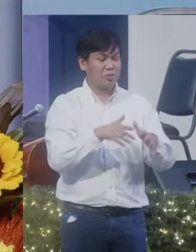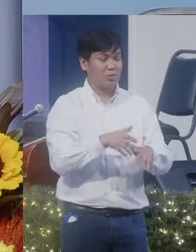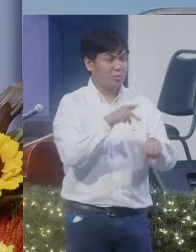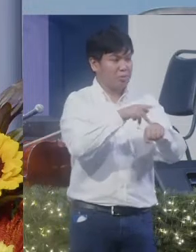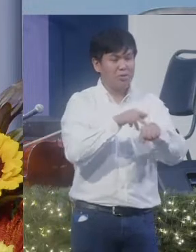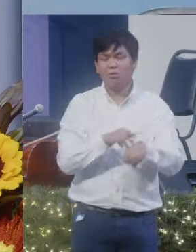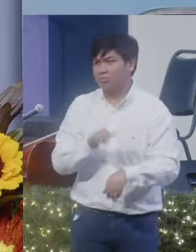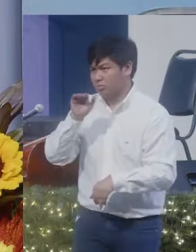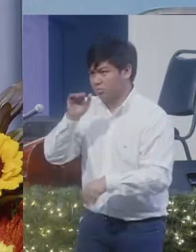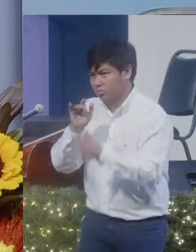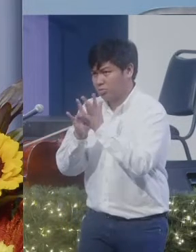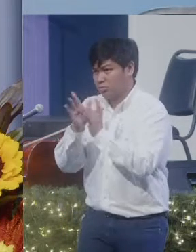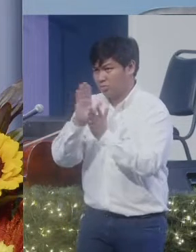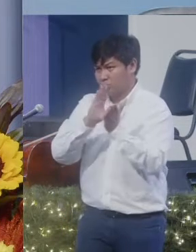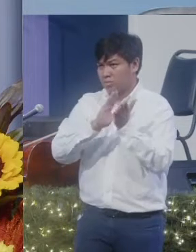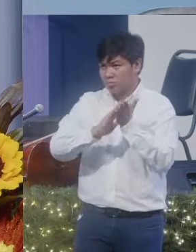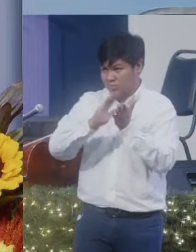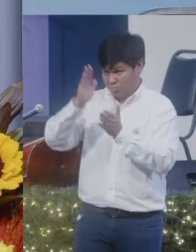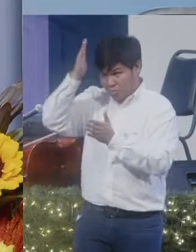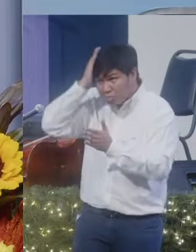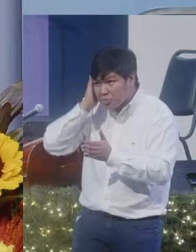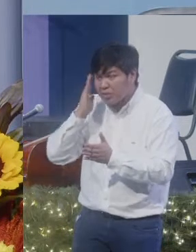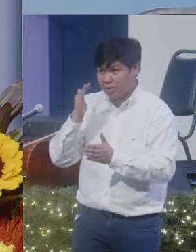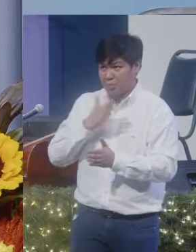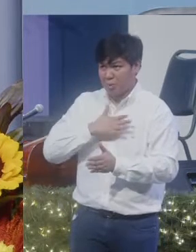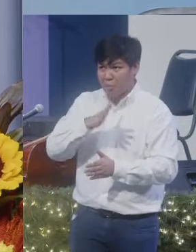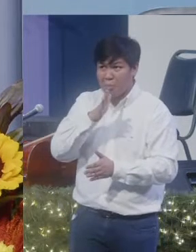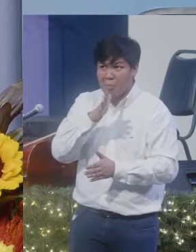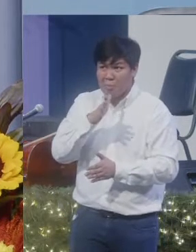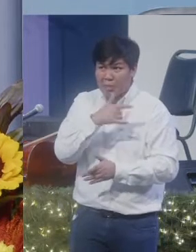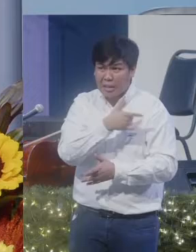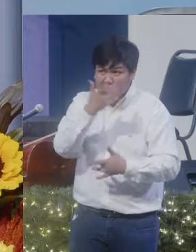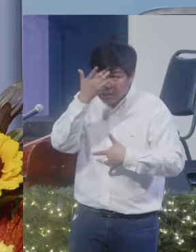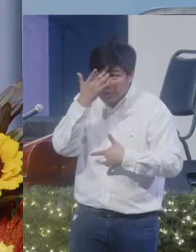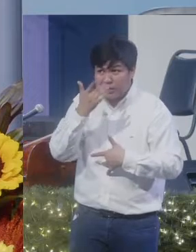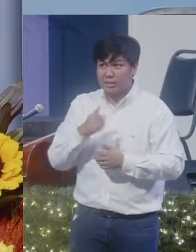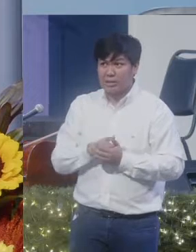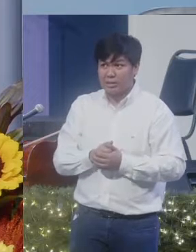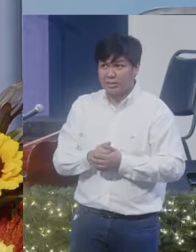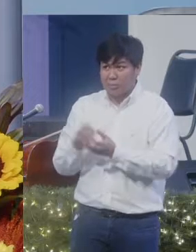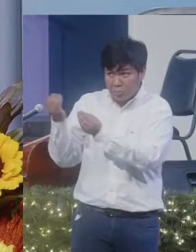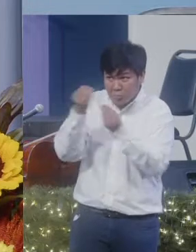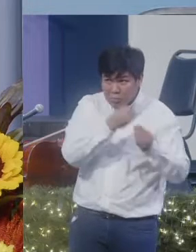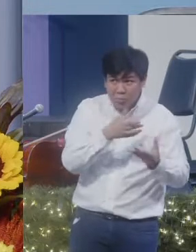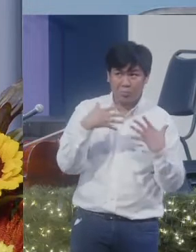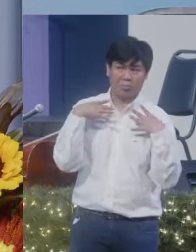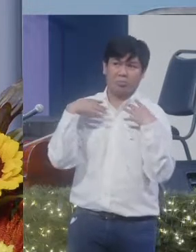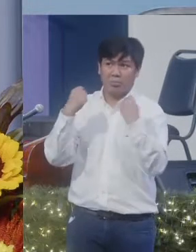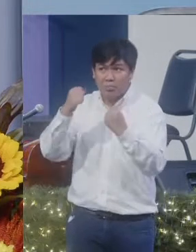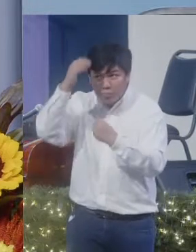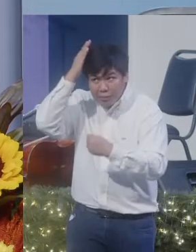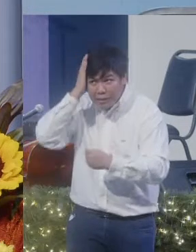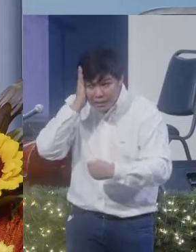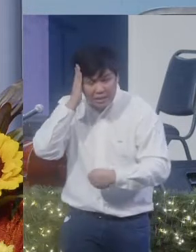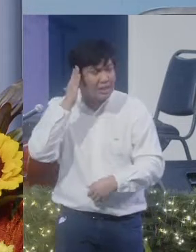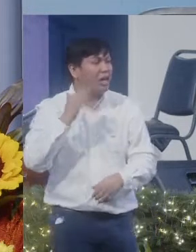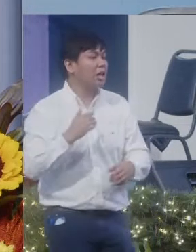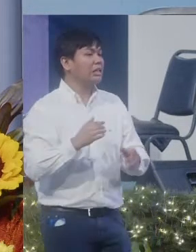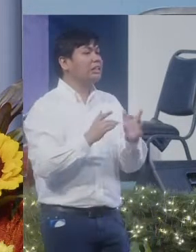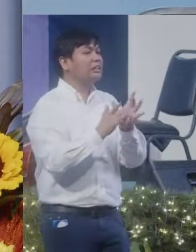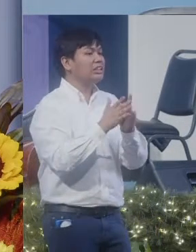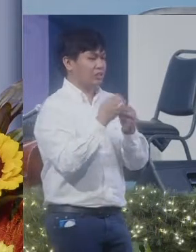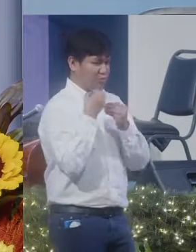Peter kung saan naroon yung kanyang mother-in-law na may sakit at pinagaling ni Jesus upang siya ay makapaglingkod kaagad sa